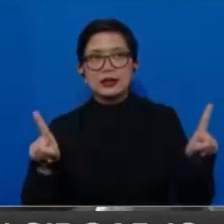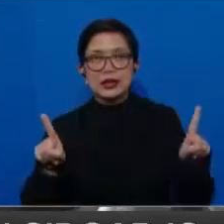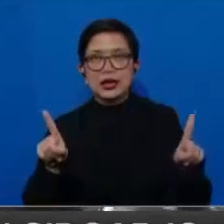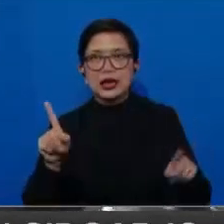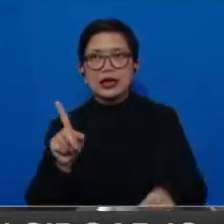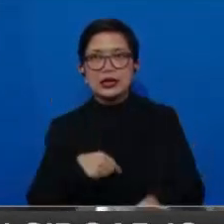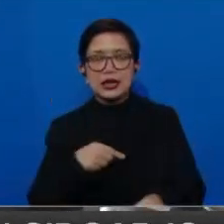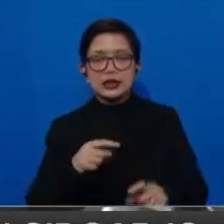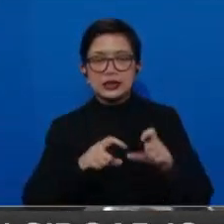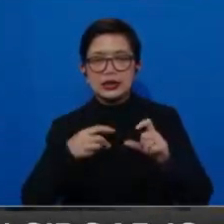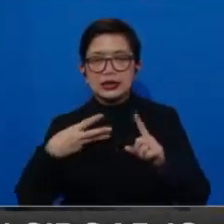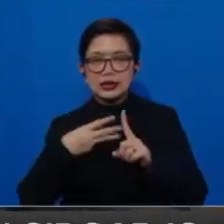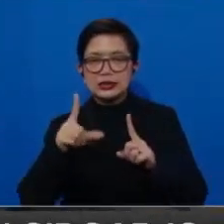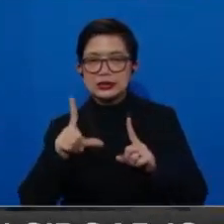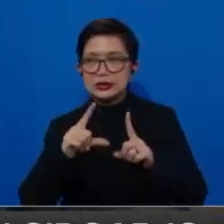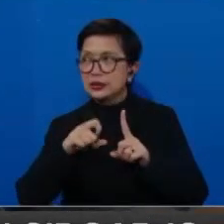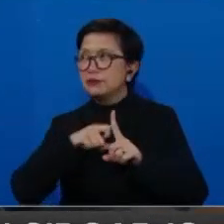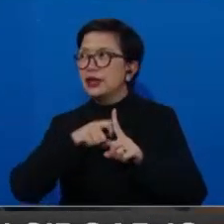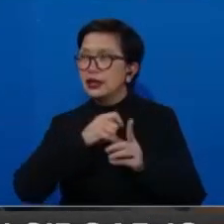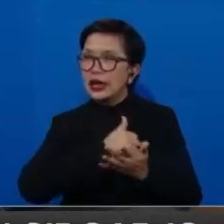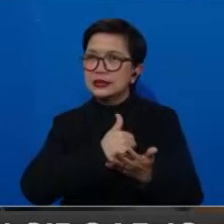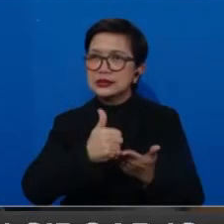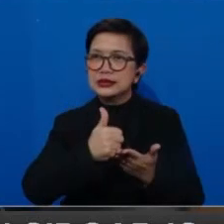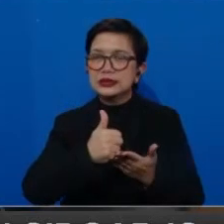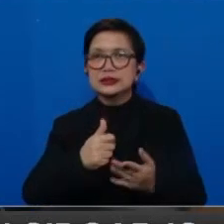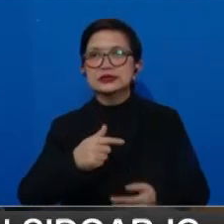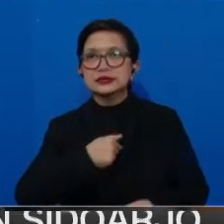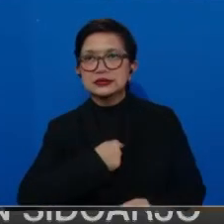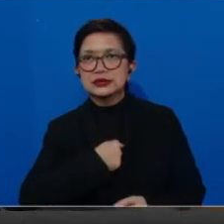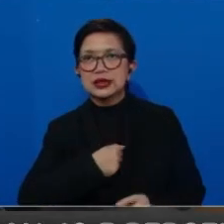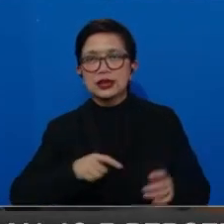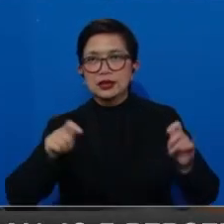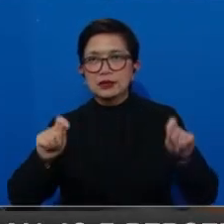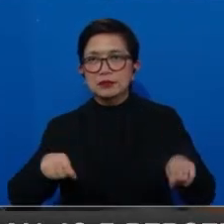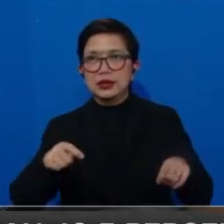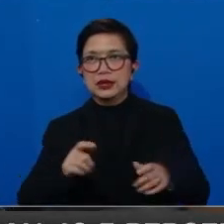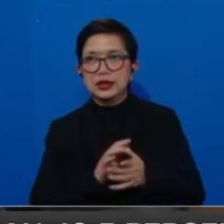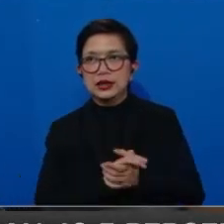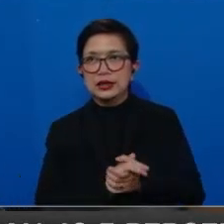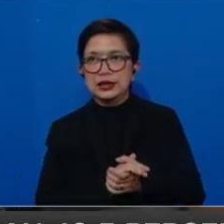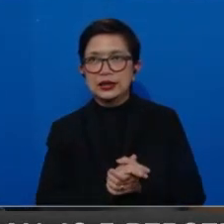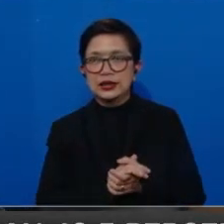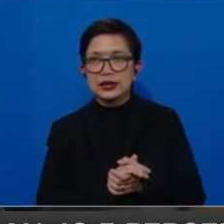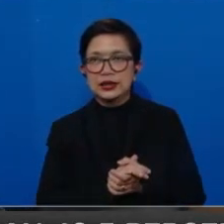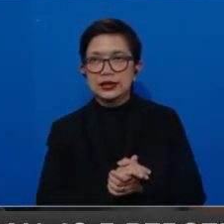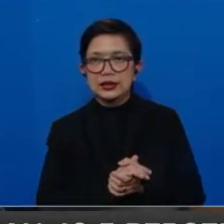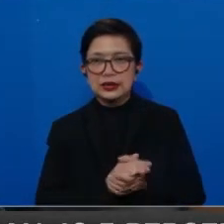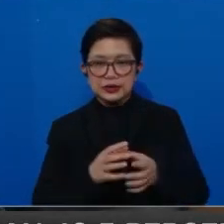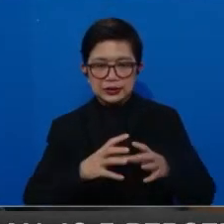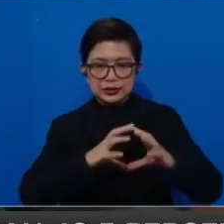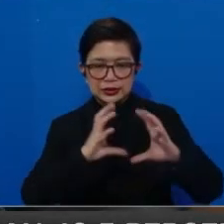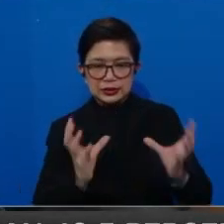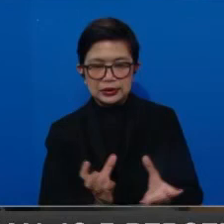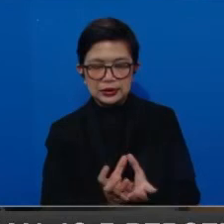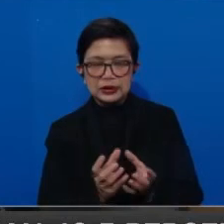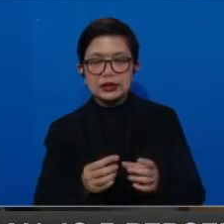seblak tradisional. Kita ini menyajikan memakai clay pot dan tembikar. Kebetulan juga ada dua varian yang berbeda